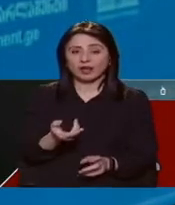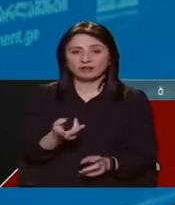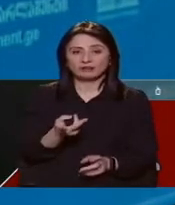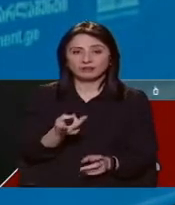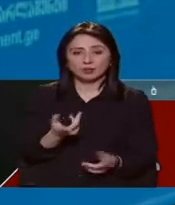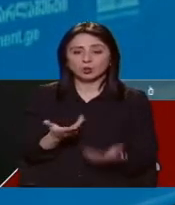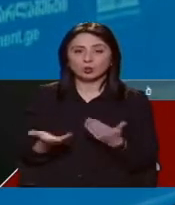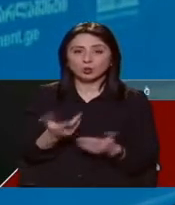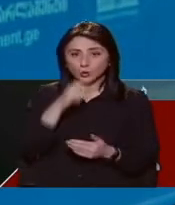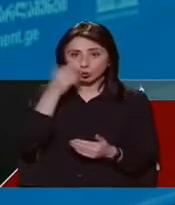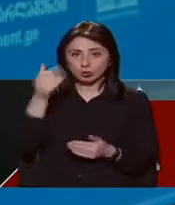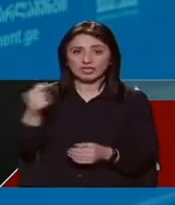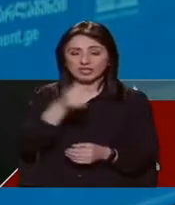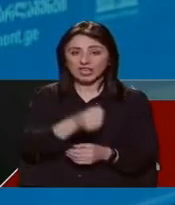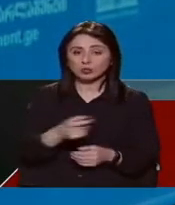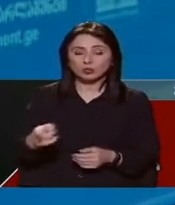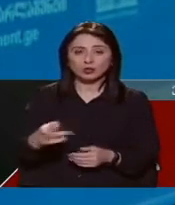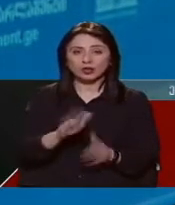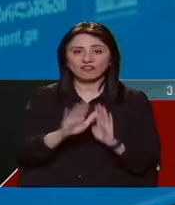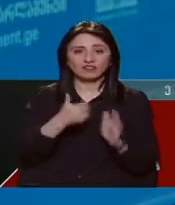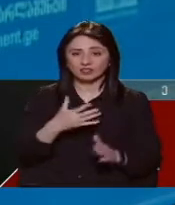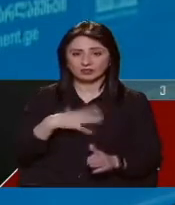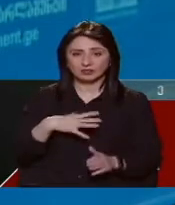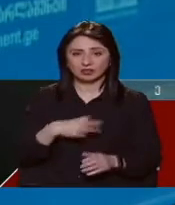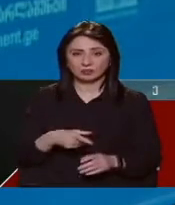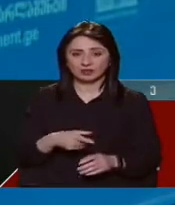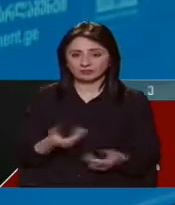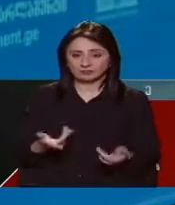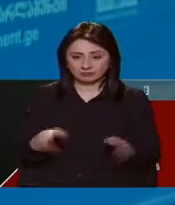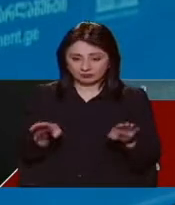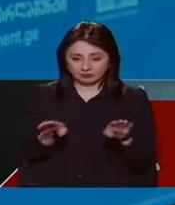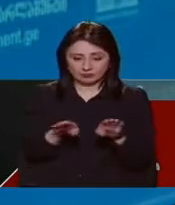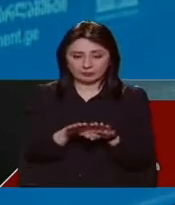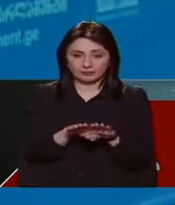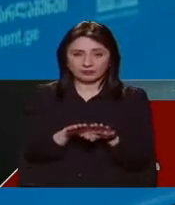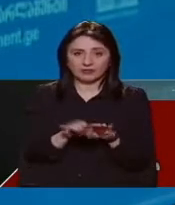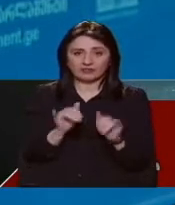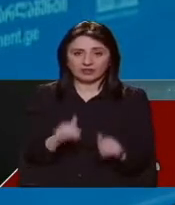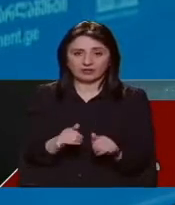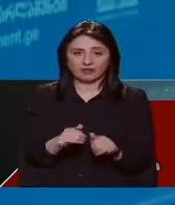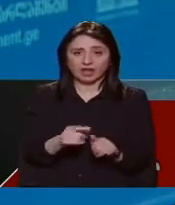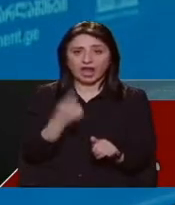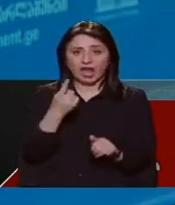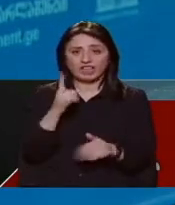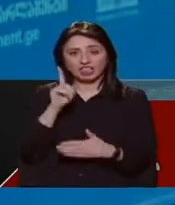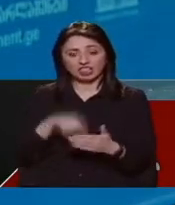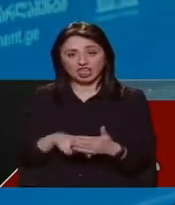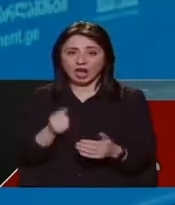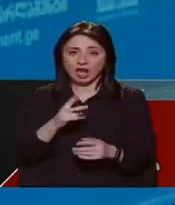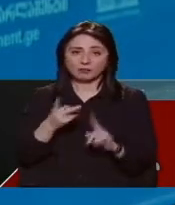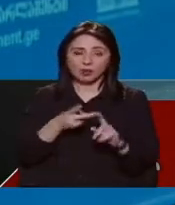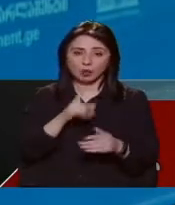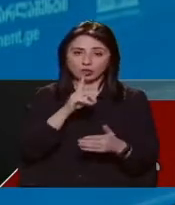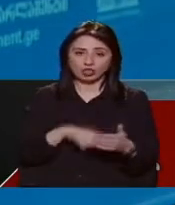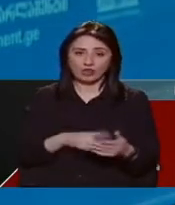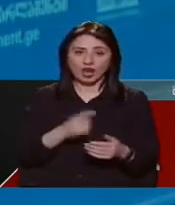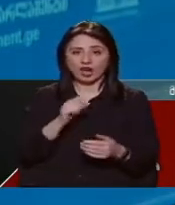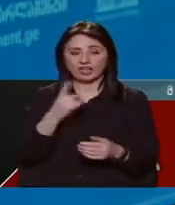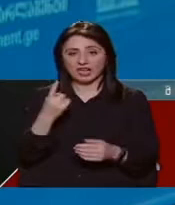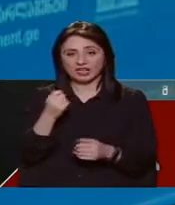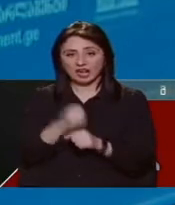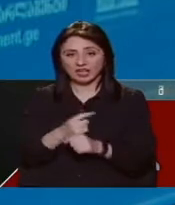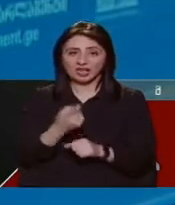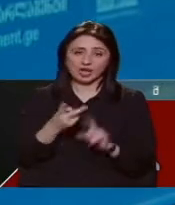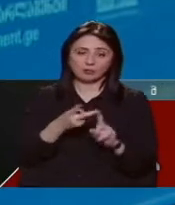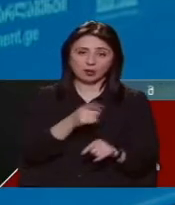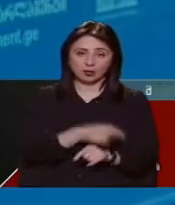რამე ერთმანეთთან უბრალოდ ვერანაირად ვერ მოდის. ან ერთი უნდა გჯეროდეს, ან მეორე, ან ერთს უნდა აკეთებდე, ან მეორეს.